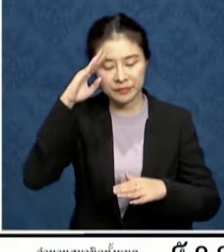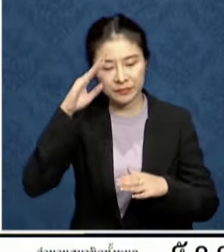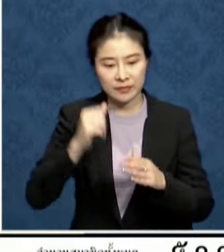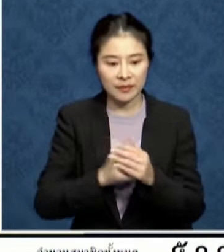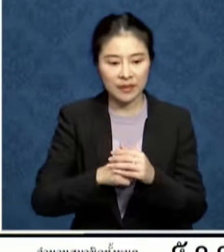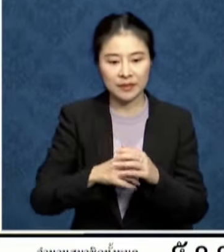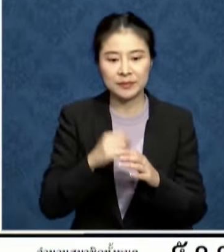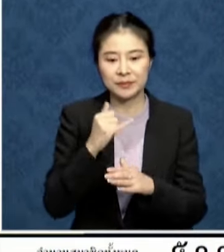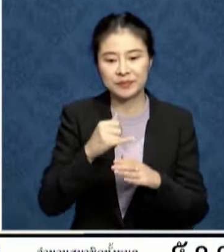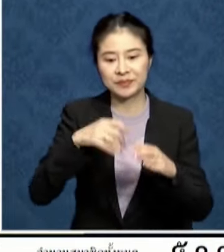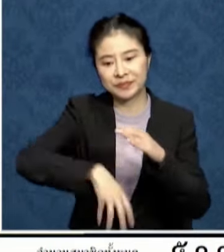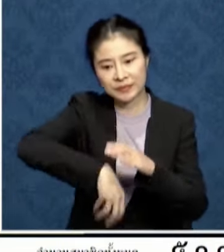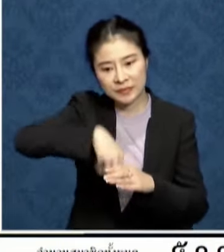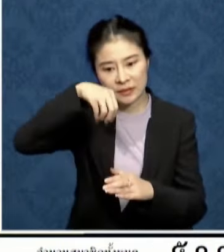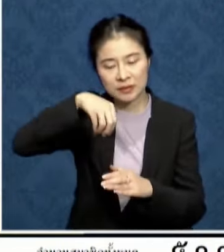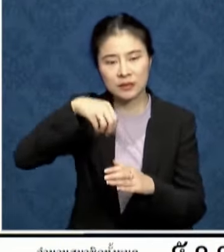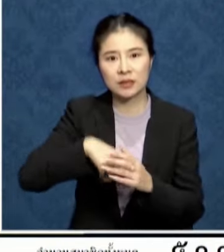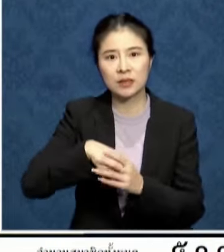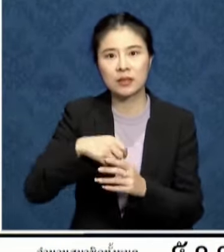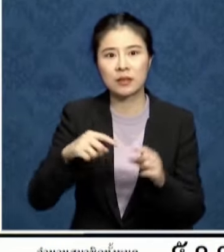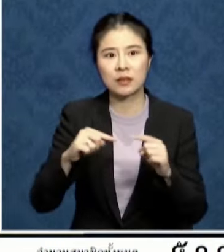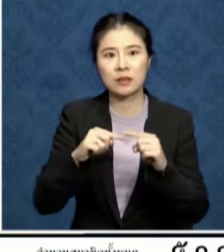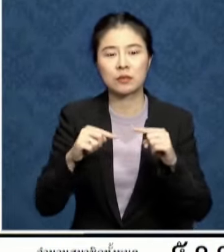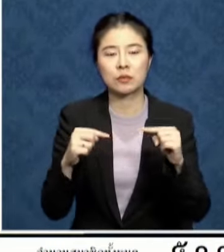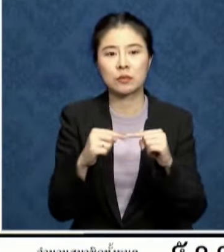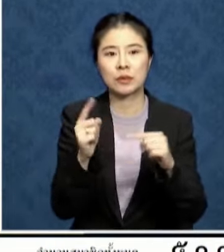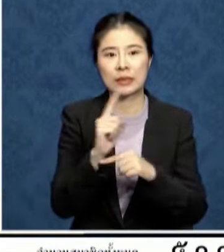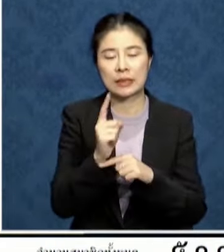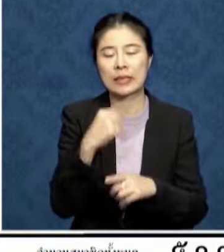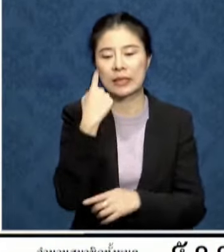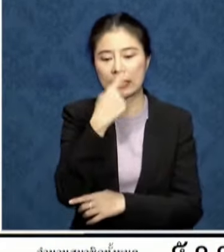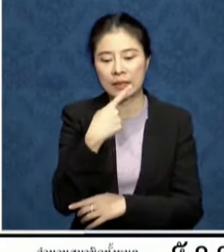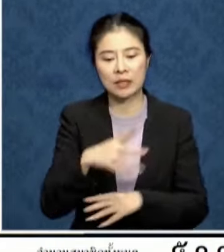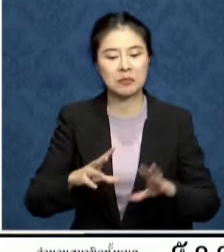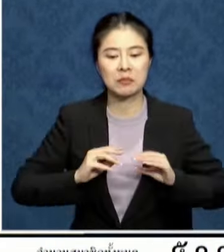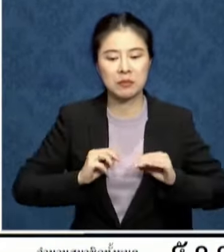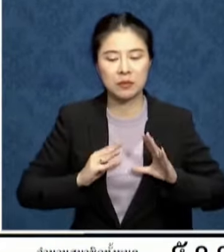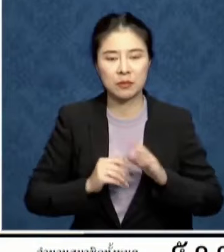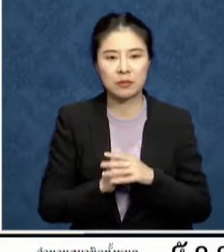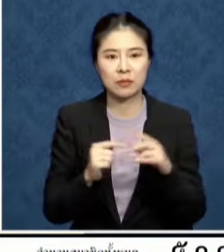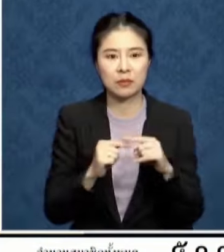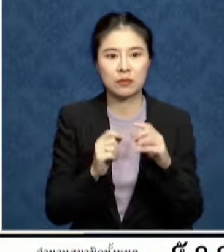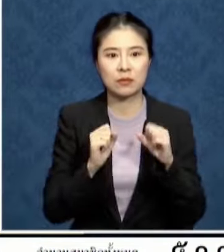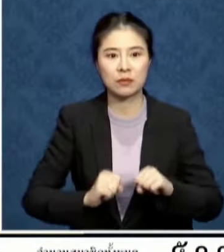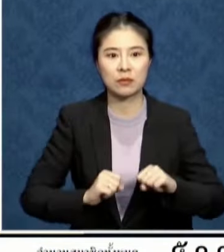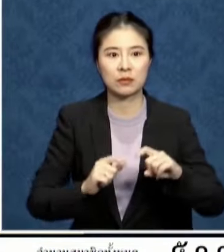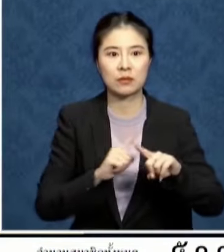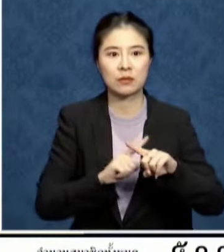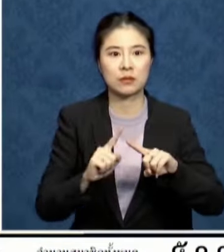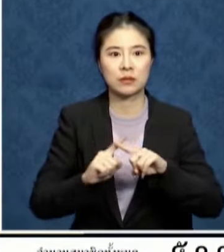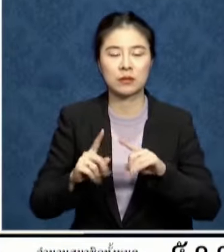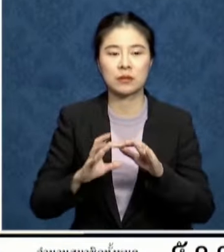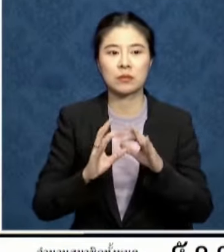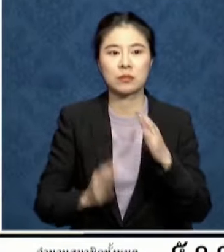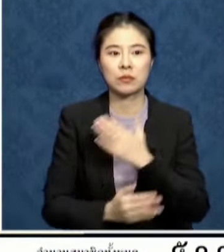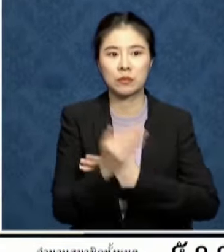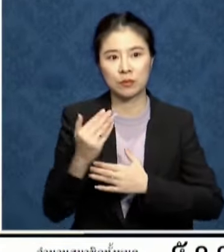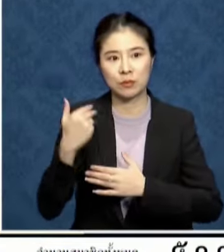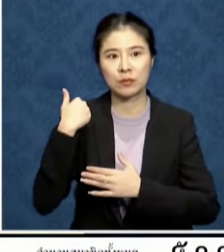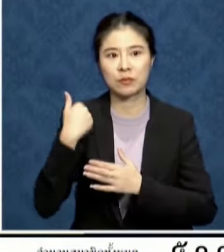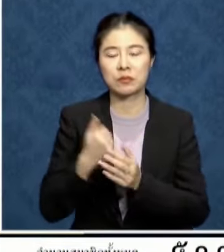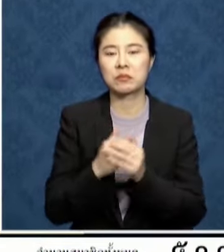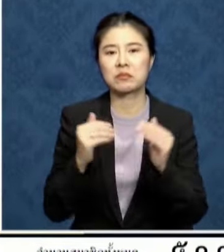การที่เรามีกติกาดับเบิลมาจอริตี้นั้นมันกลายเป็นทำให้ฝ่ายที่ไม่เห็นชอบกับประเด็นที่ถูกถามในประชามตินั้นมีความได้เปรียบอย่างไม่เป็นธร